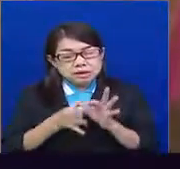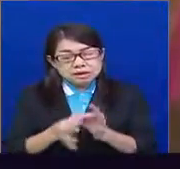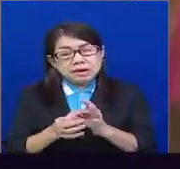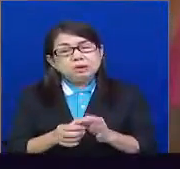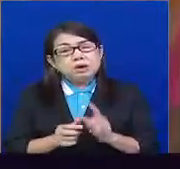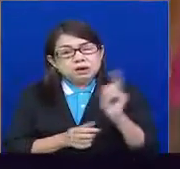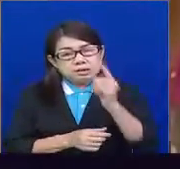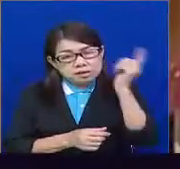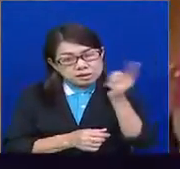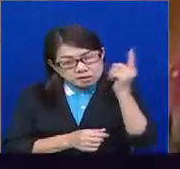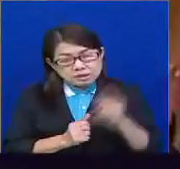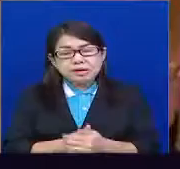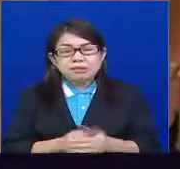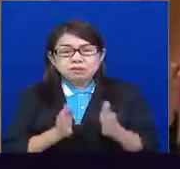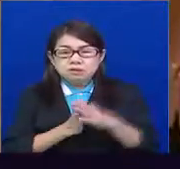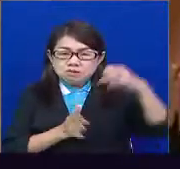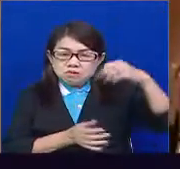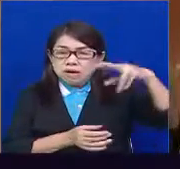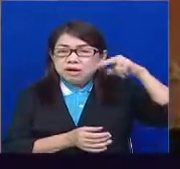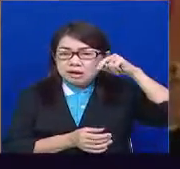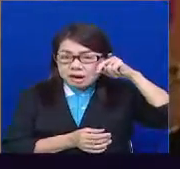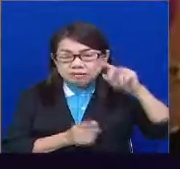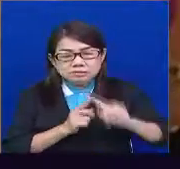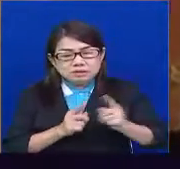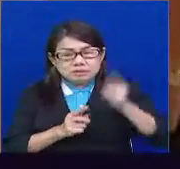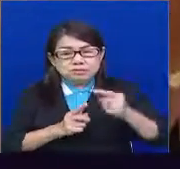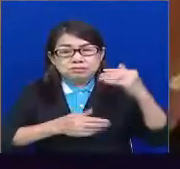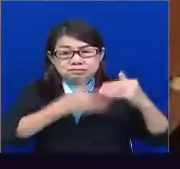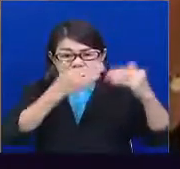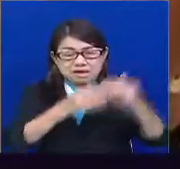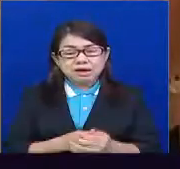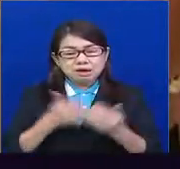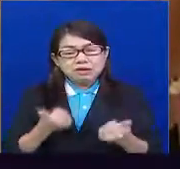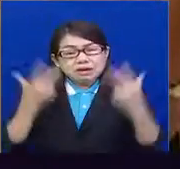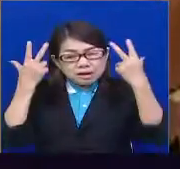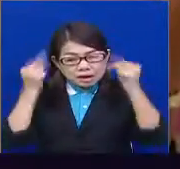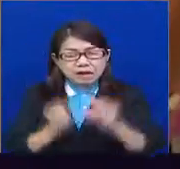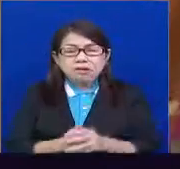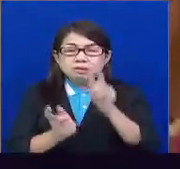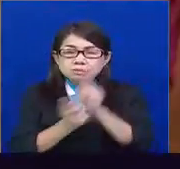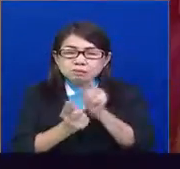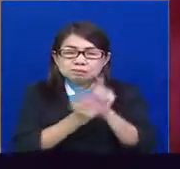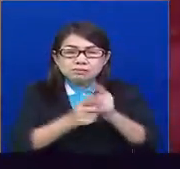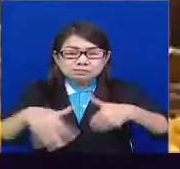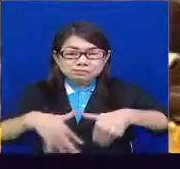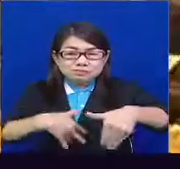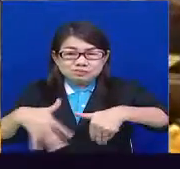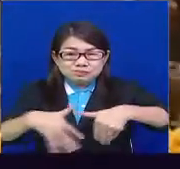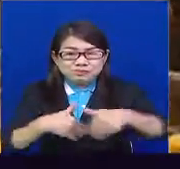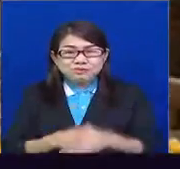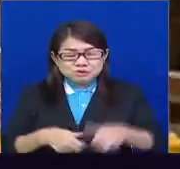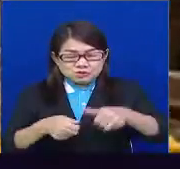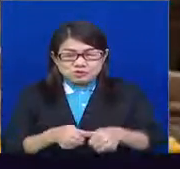สาธารณอุปโภคพื้นฐานโอกาสนี้นายกรัฐมนตรีกล่าวกับประชาชนที่ให้การต้อนรับนะคะที่หอประชุม 60